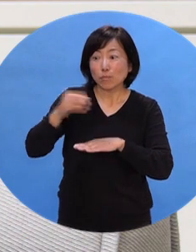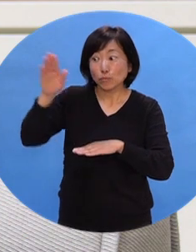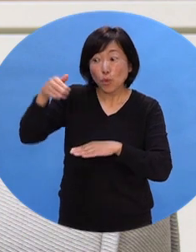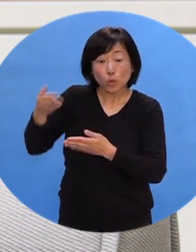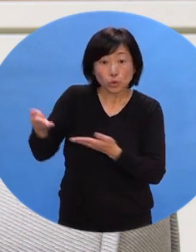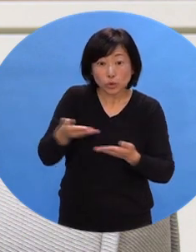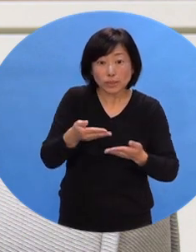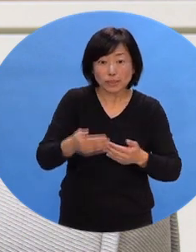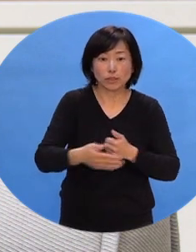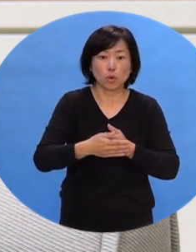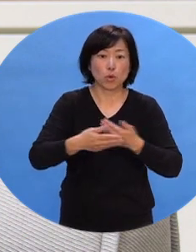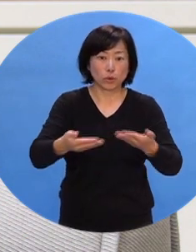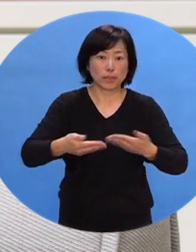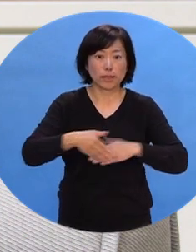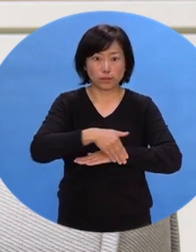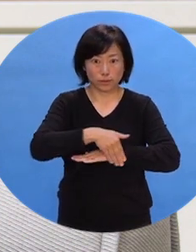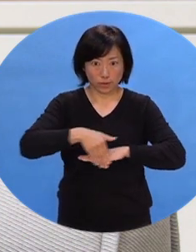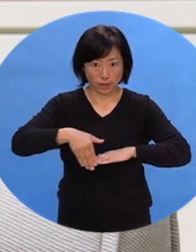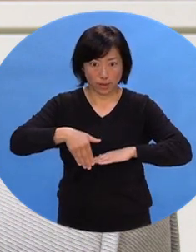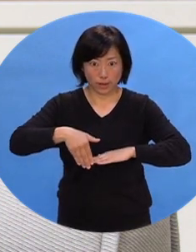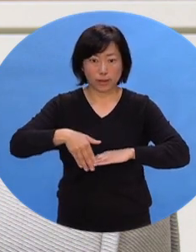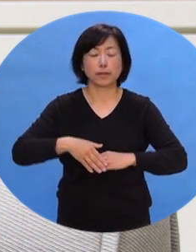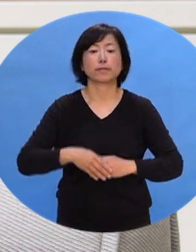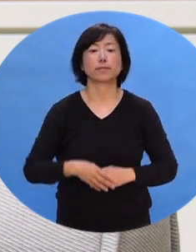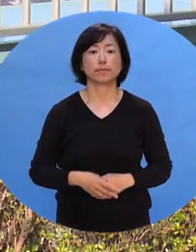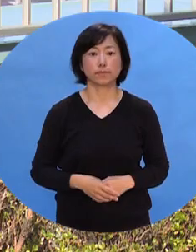力していただきます。